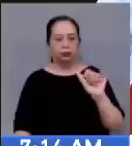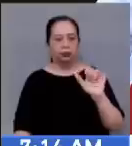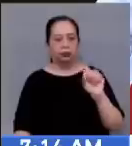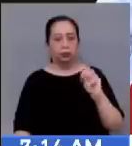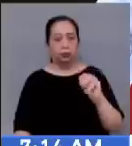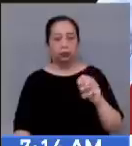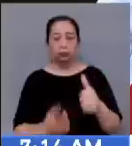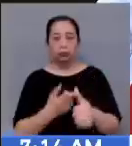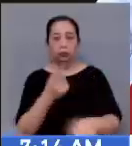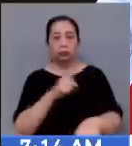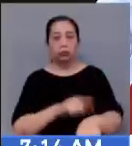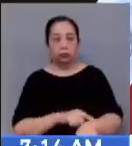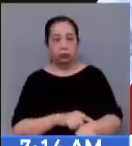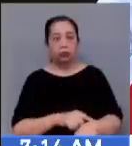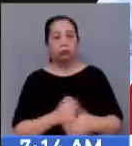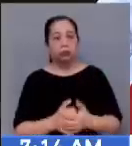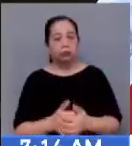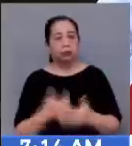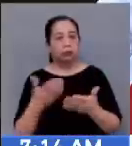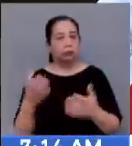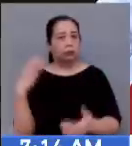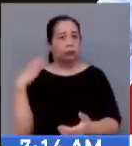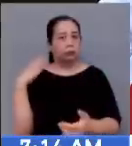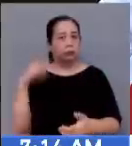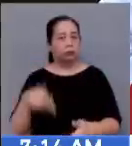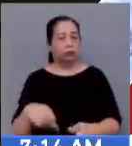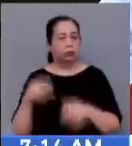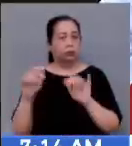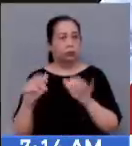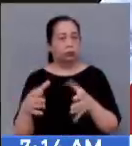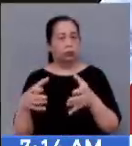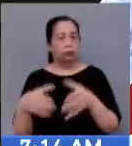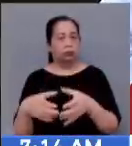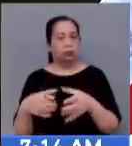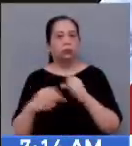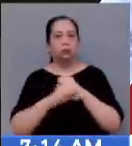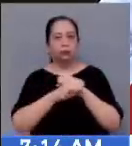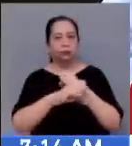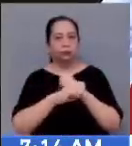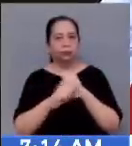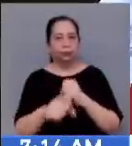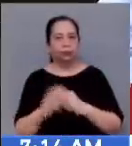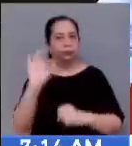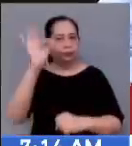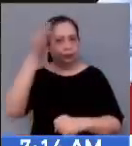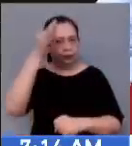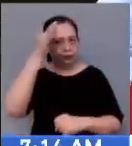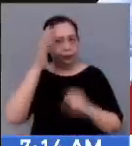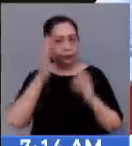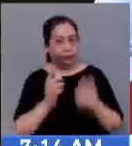time, ang magiging chairman ng komite na yan is an advocate for federalism. Diba?